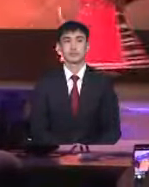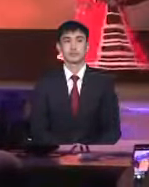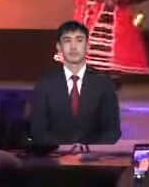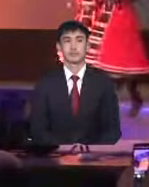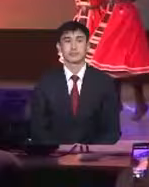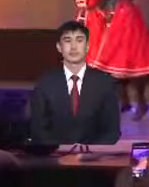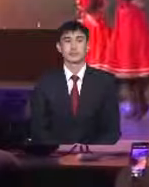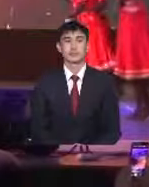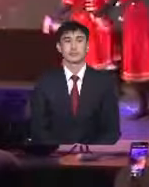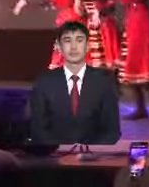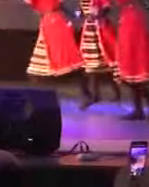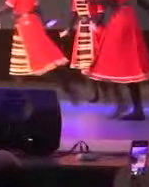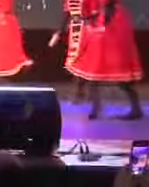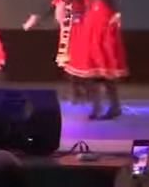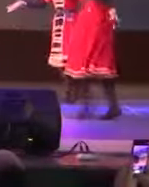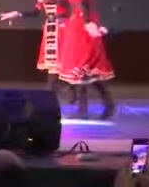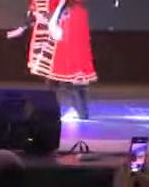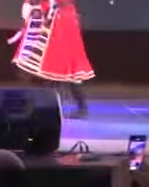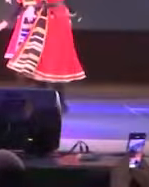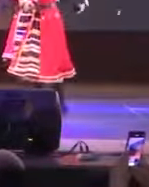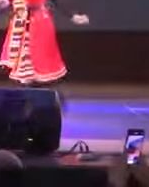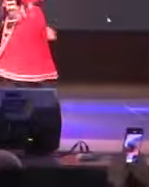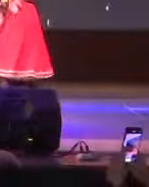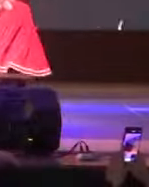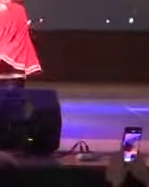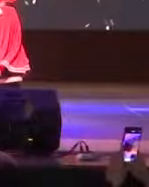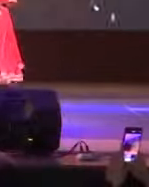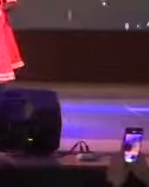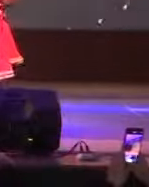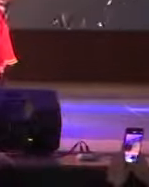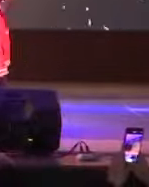победой Надежда Белова Алай Кубай телерадиокомпания жтс